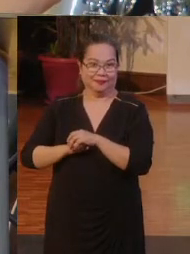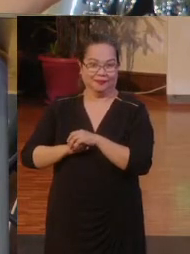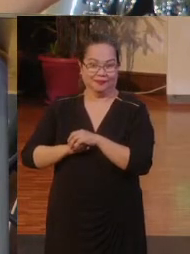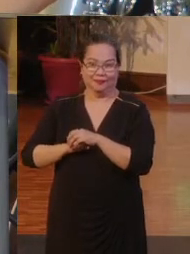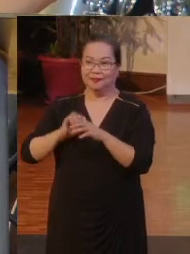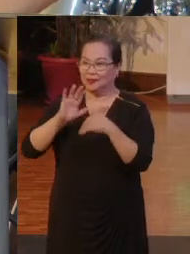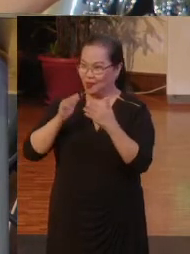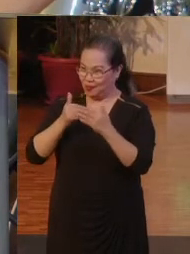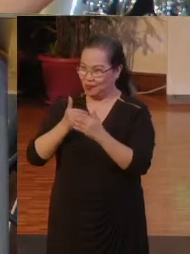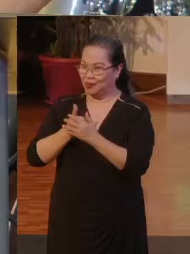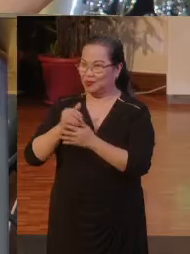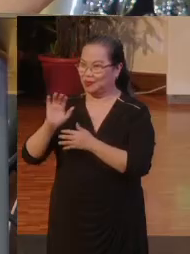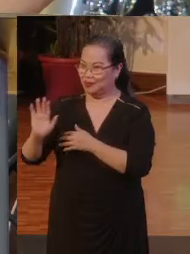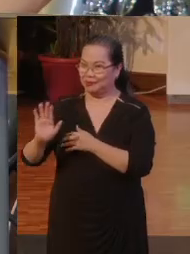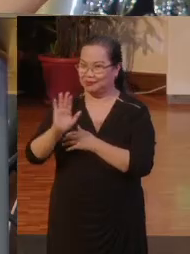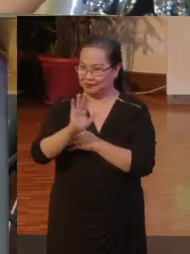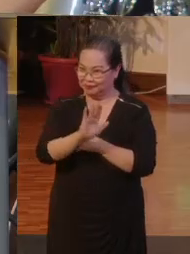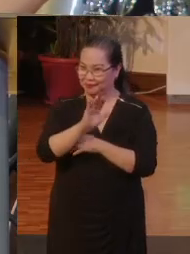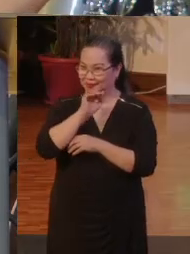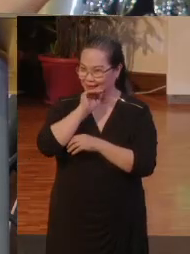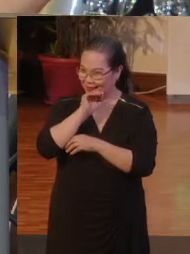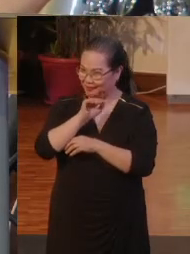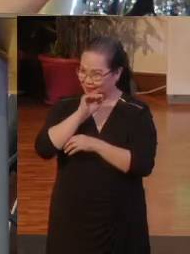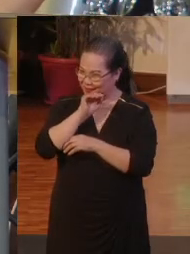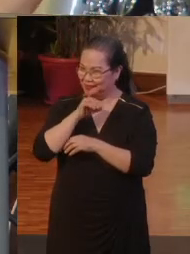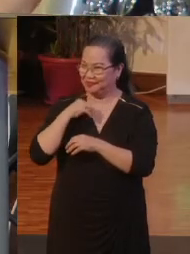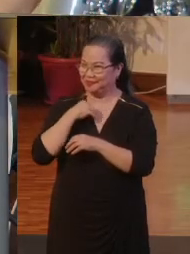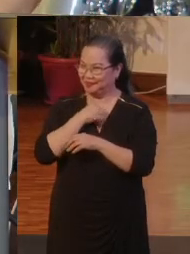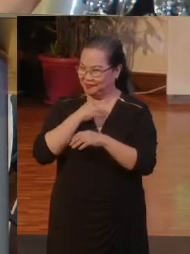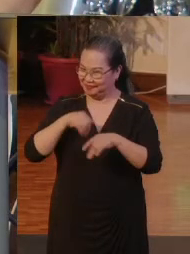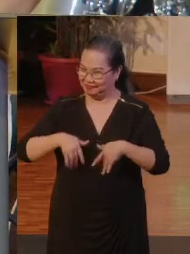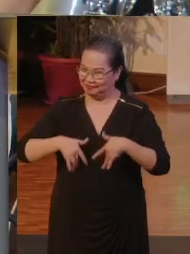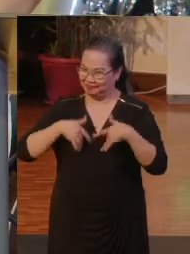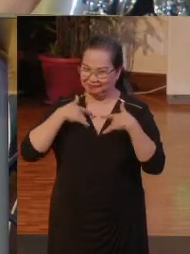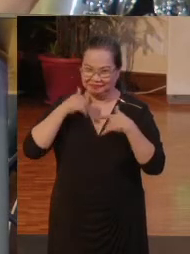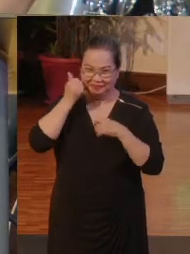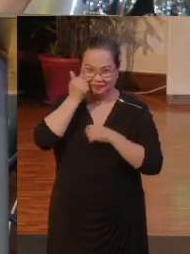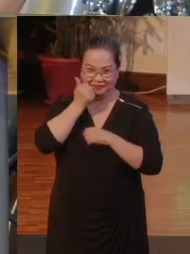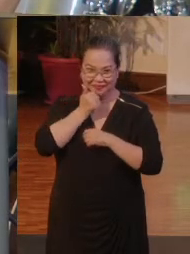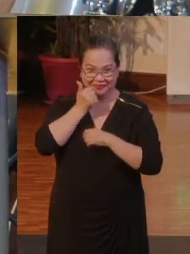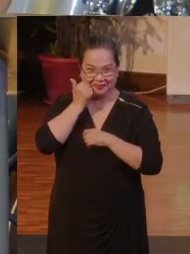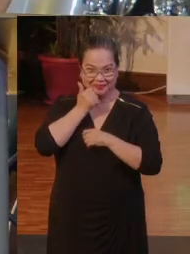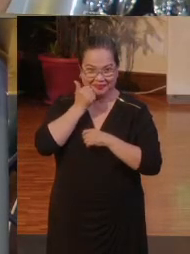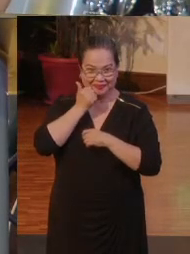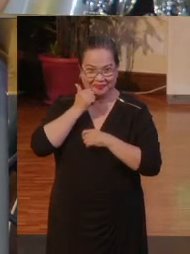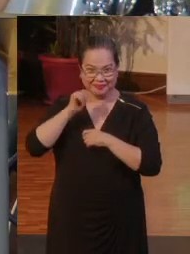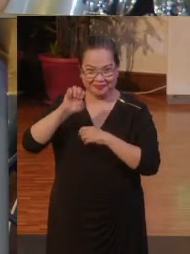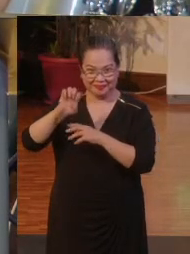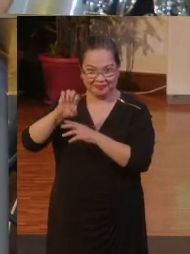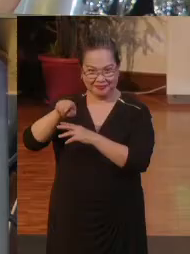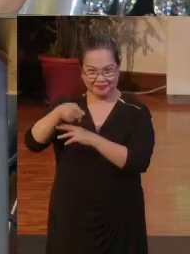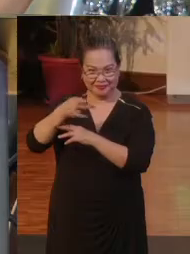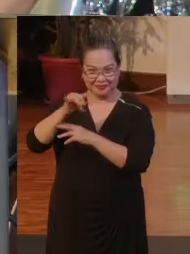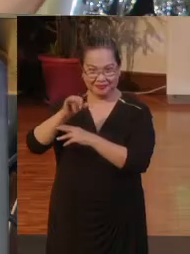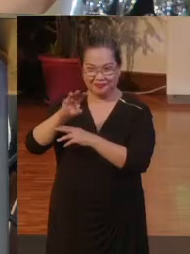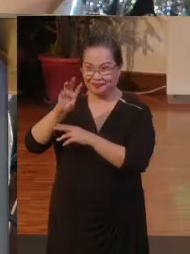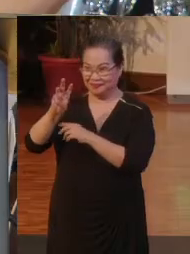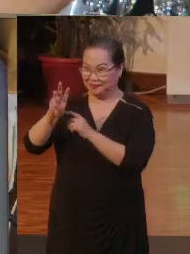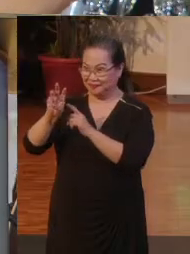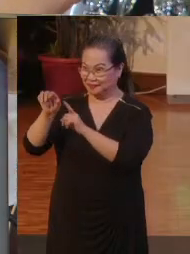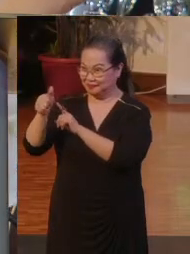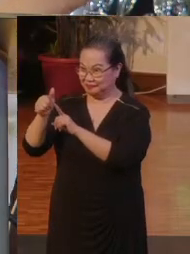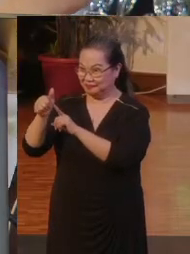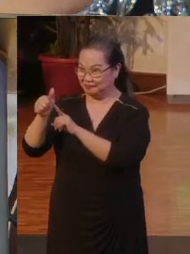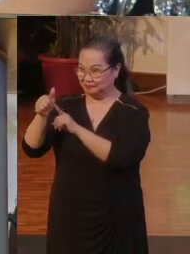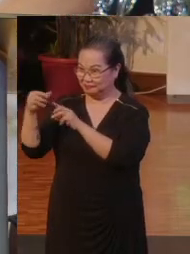sa lahat ng ating pakikibaka sa buhay na ito. Kaya sabi niya sa Ephesians 6:10, we do not war